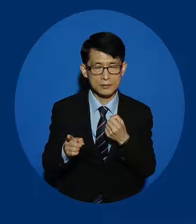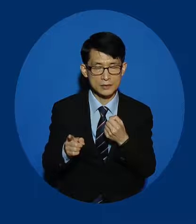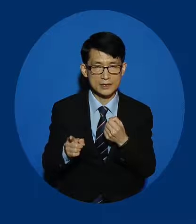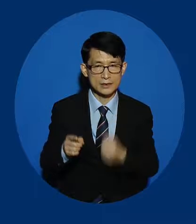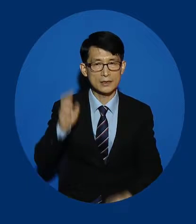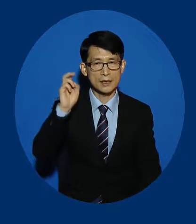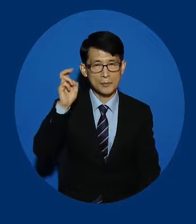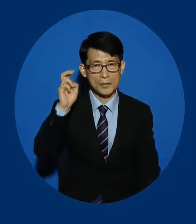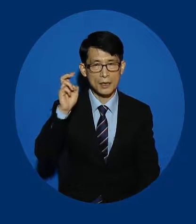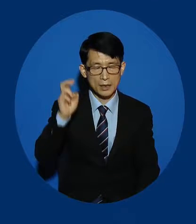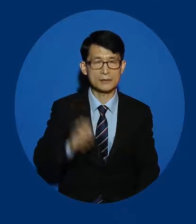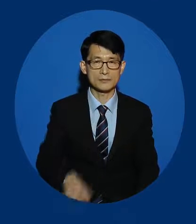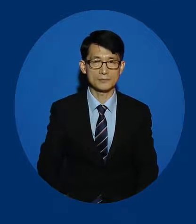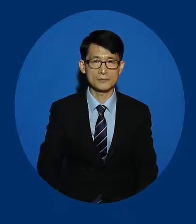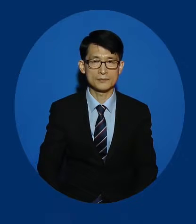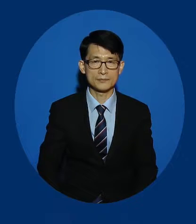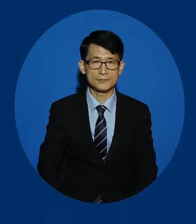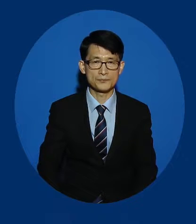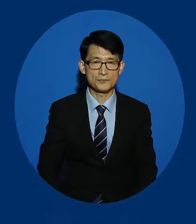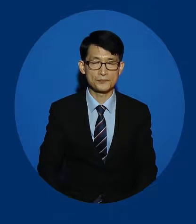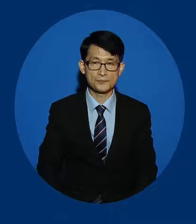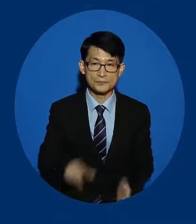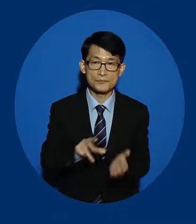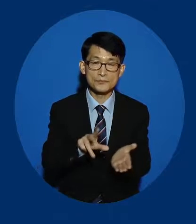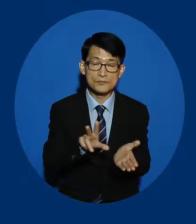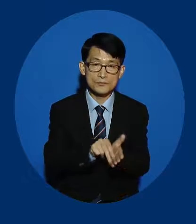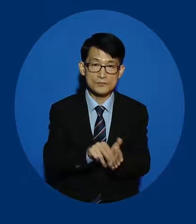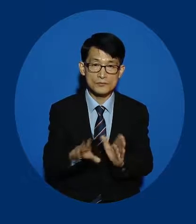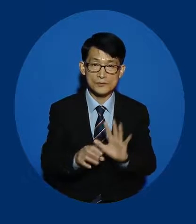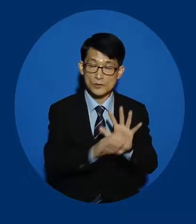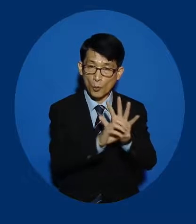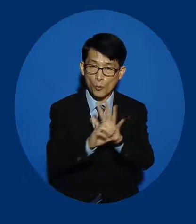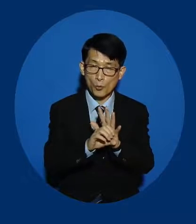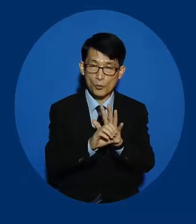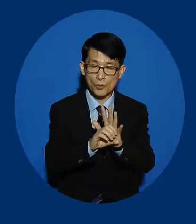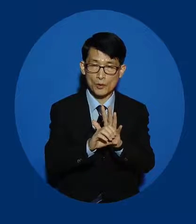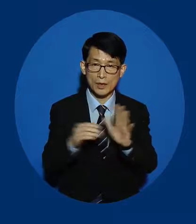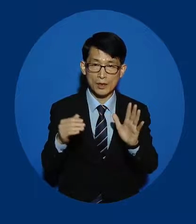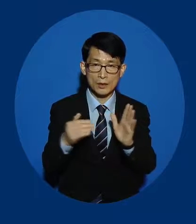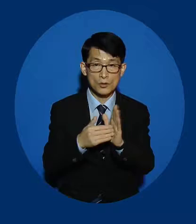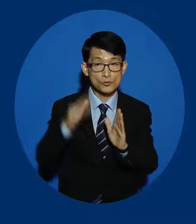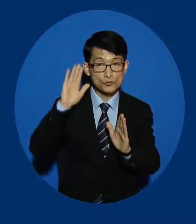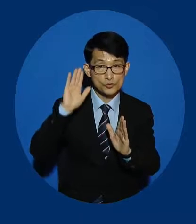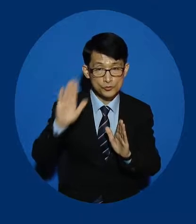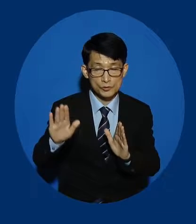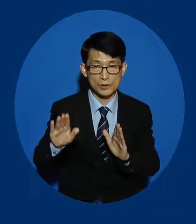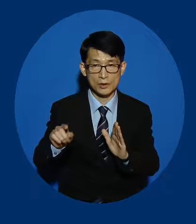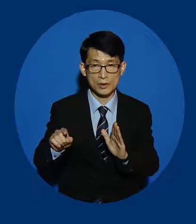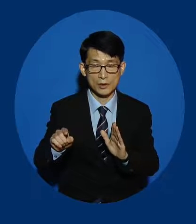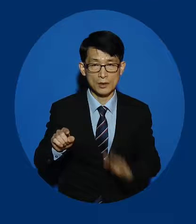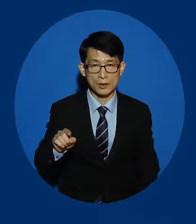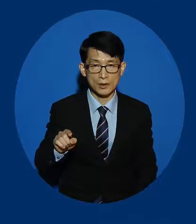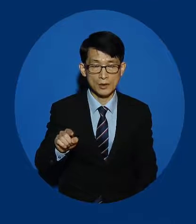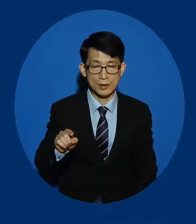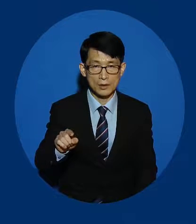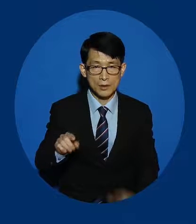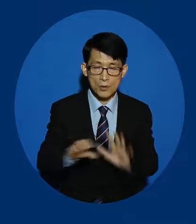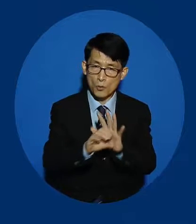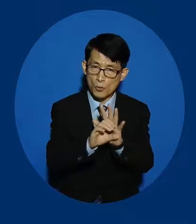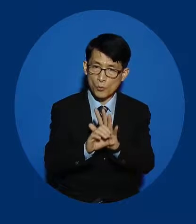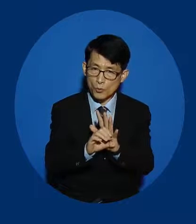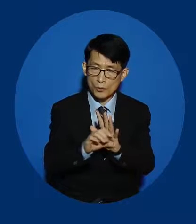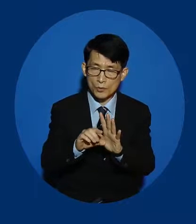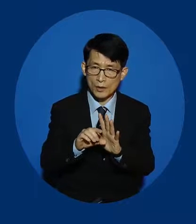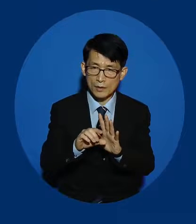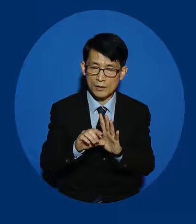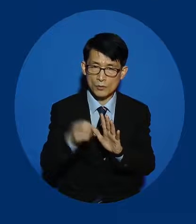그 추정을 하고 있습니다. 근데 문제는 지금 코로나19 이후에 이런 소외만이 문제는 아닌 것 같습니다. 지금 코로나19로